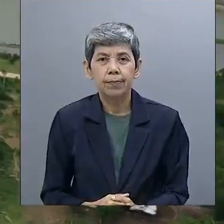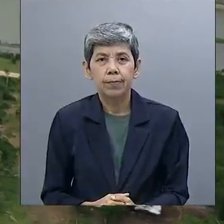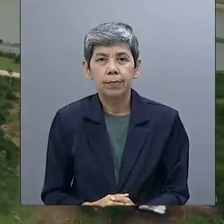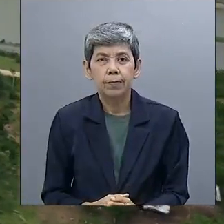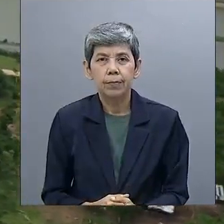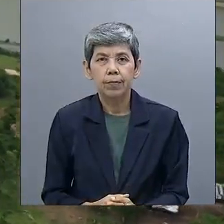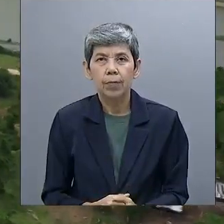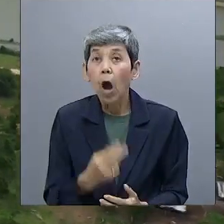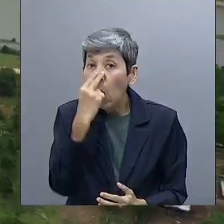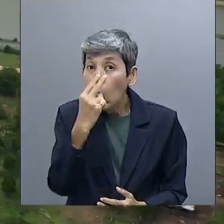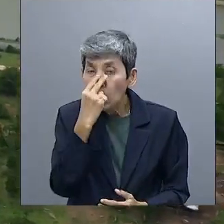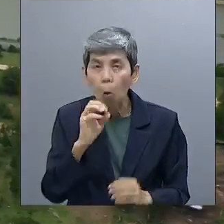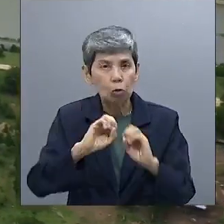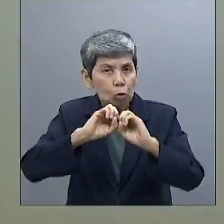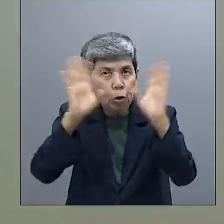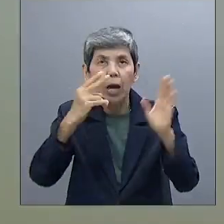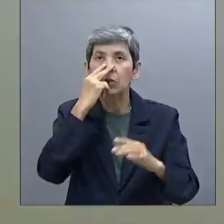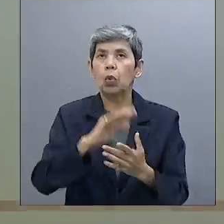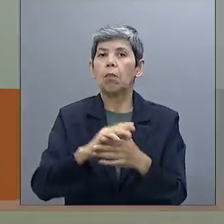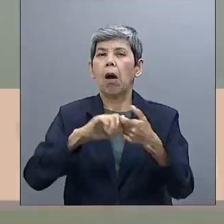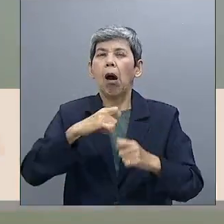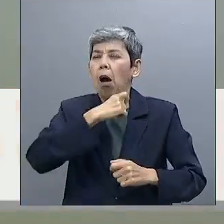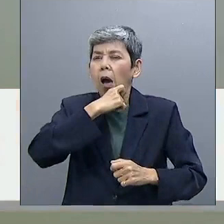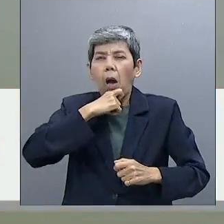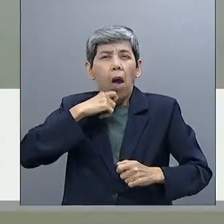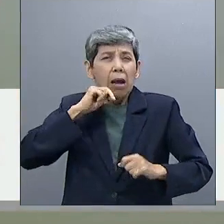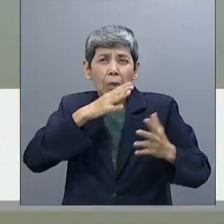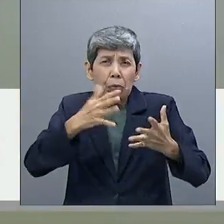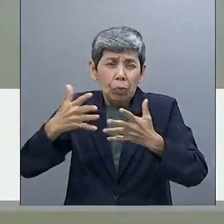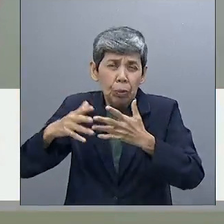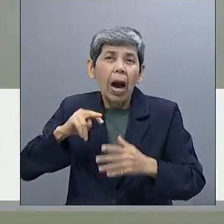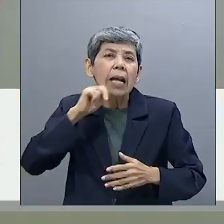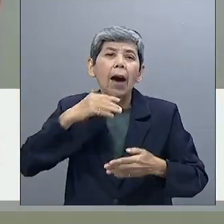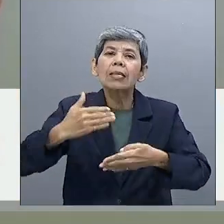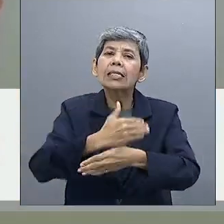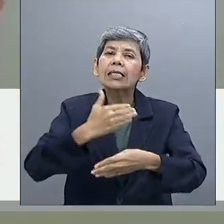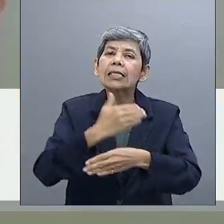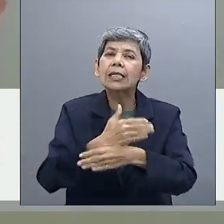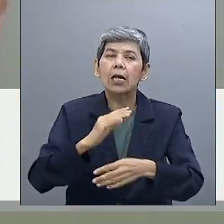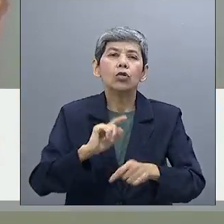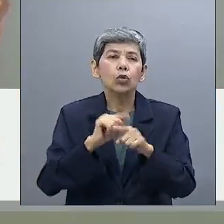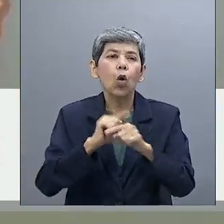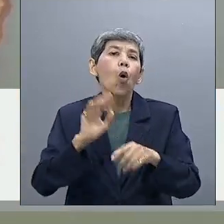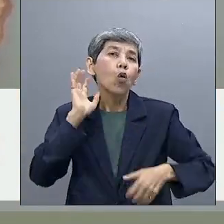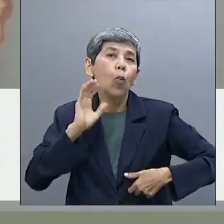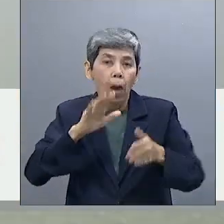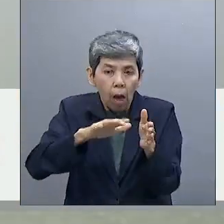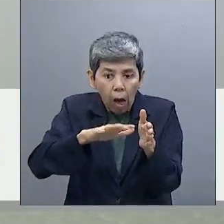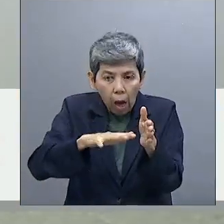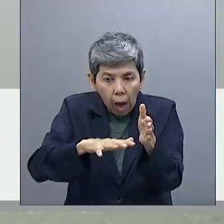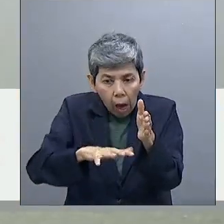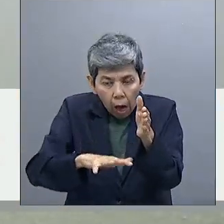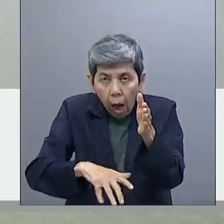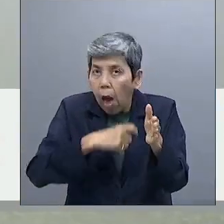จุดที่เริ่มเห็นภาพและสะท้อนถึงสถานการณ์ภัยแล้งขณะนี้ก็คือน้ำในเขื่อนป่าสักชลสิทธิ์ที่ลดลงต่อเนื่องนะคะ